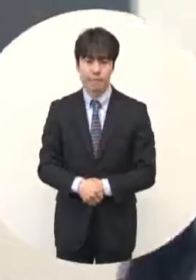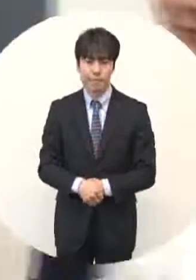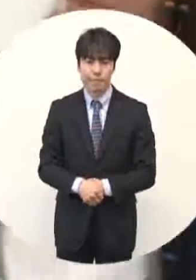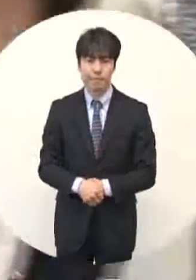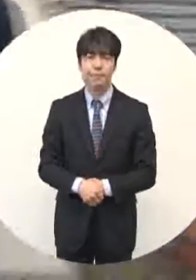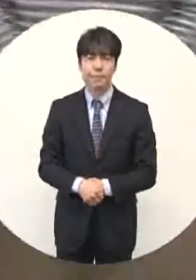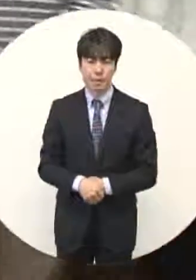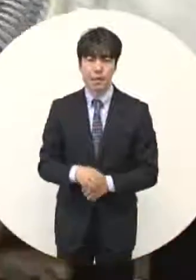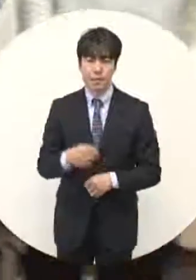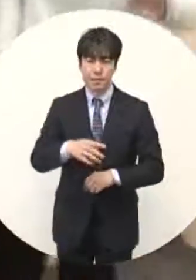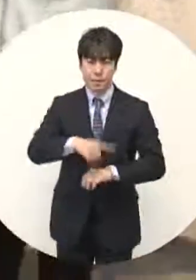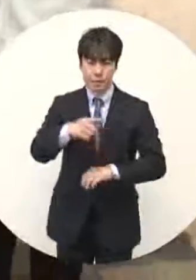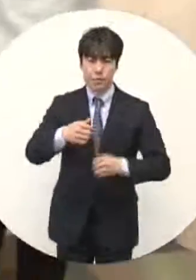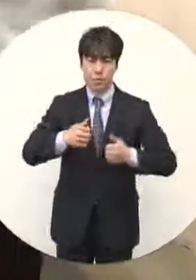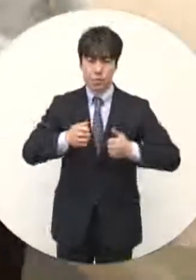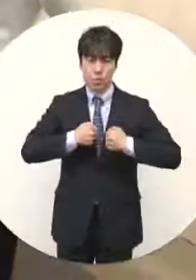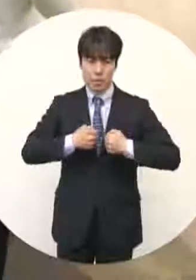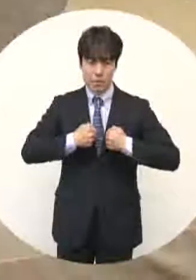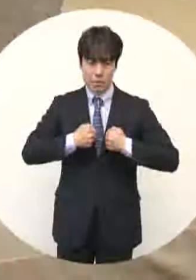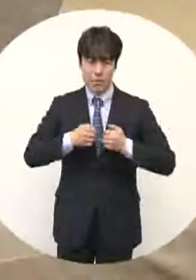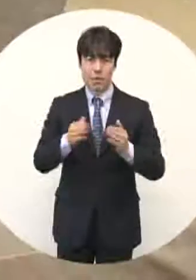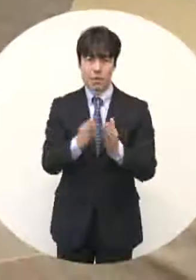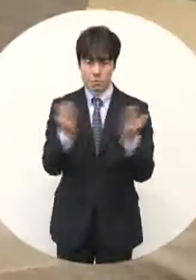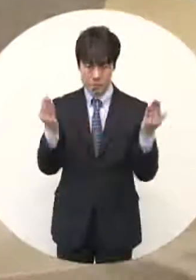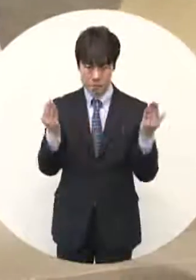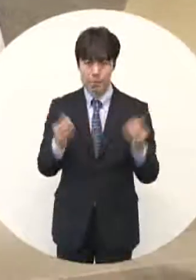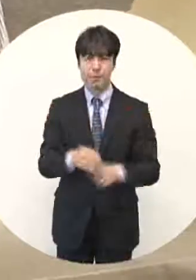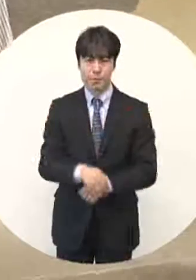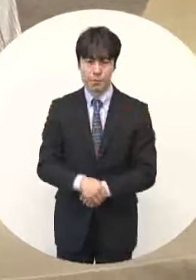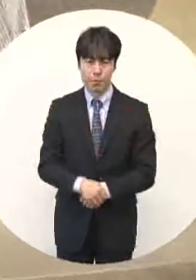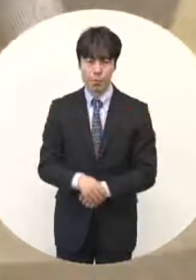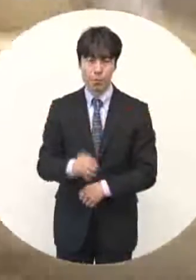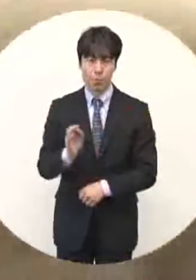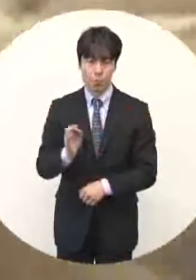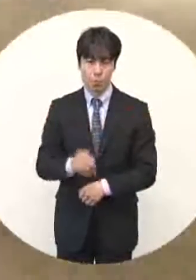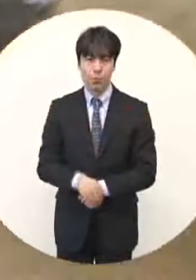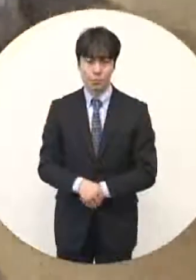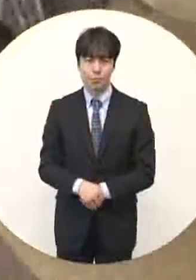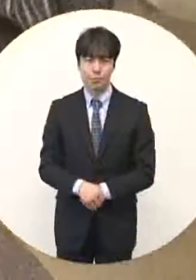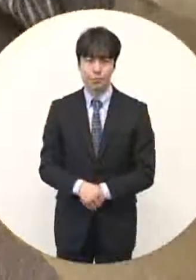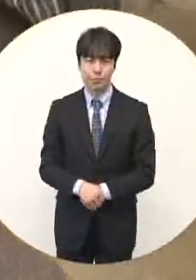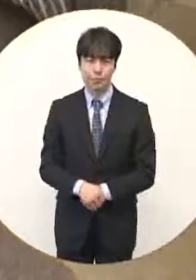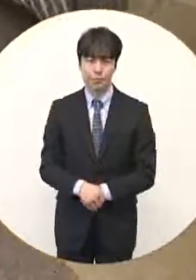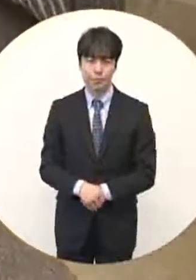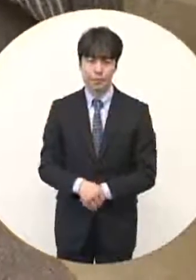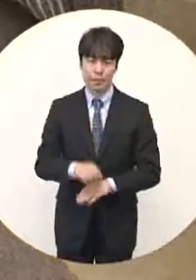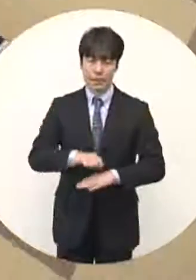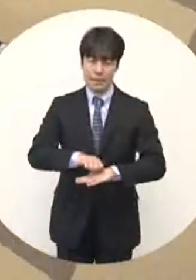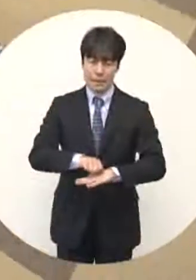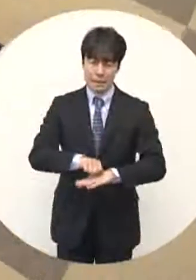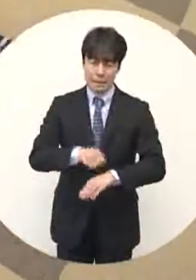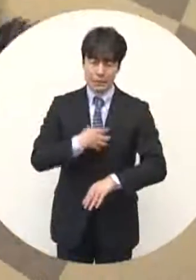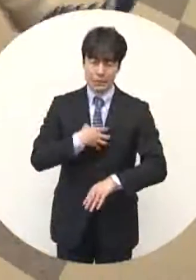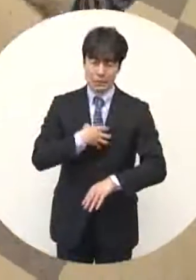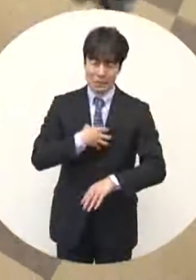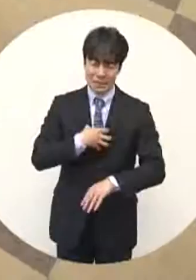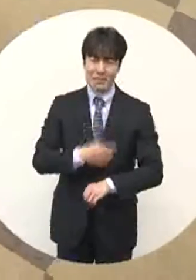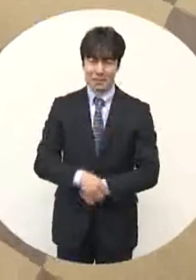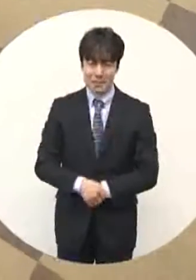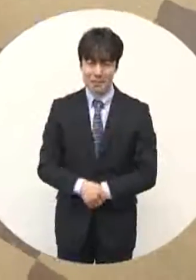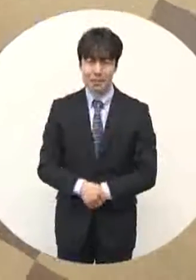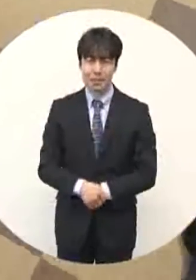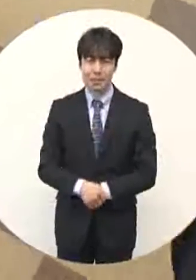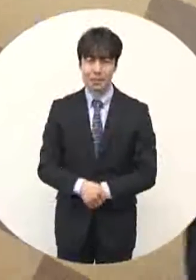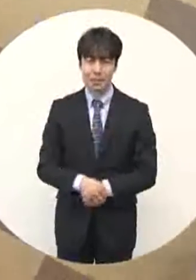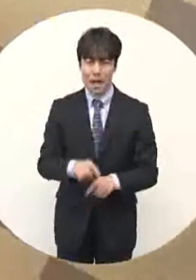たらトレーニングを早速やっていきましょう。 お願いします。 はい、あ、いいですね。 つらい。 はい、そしたら今